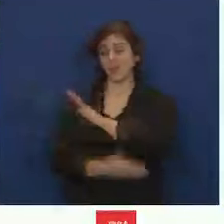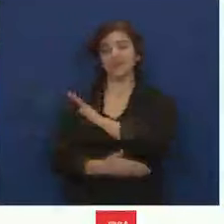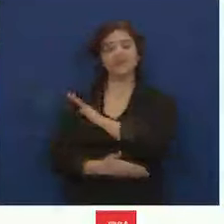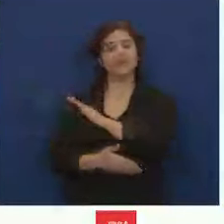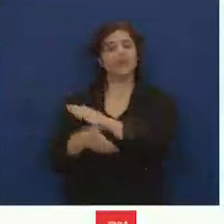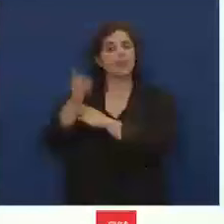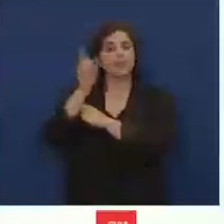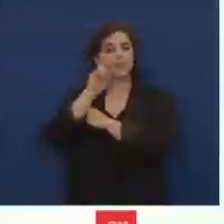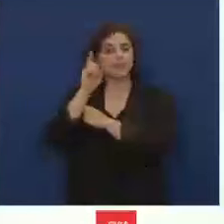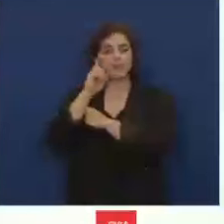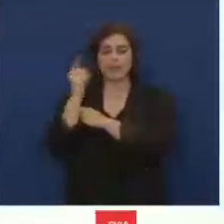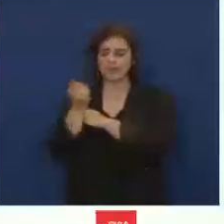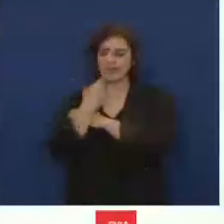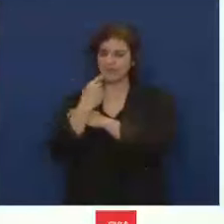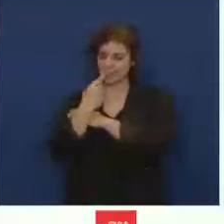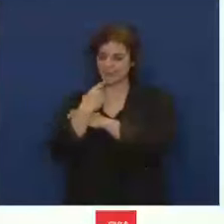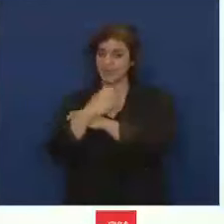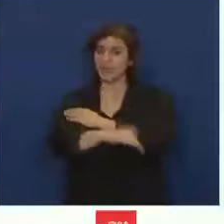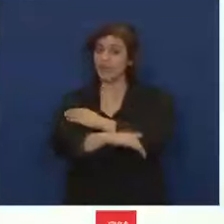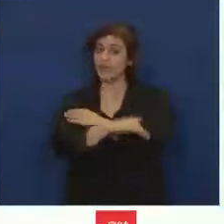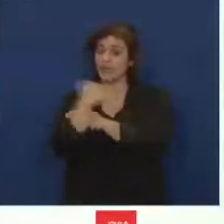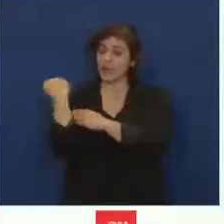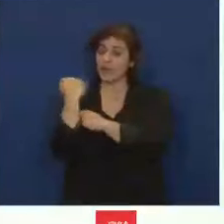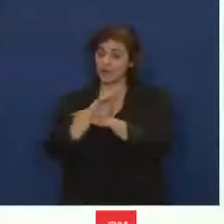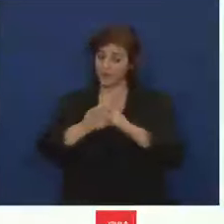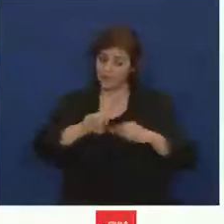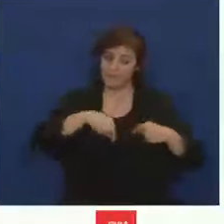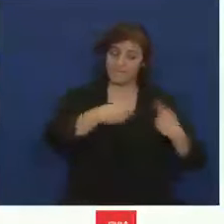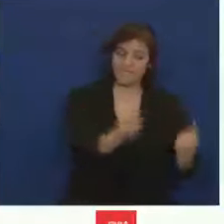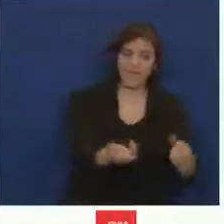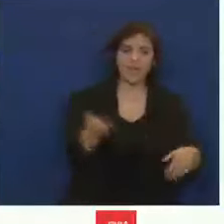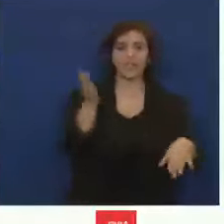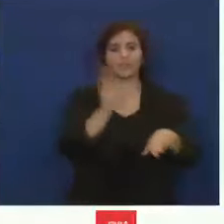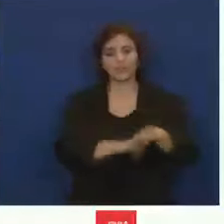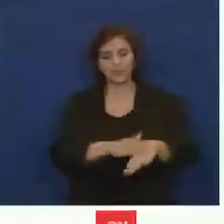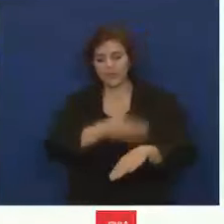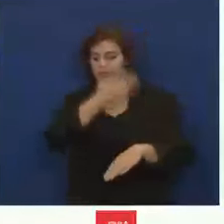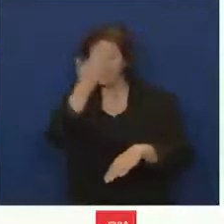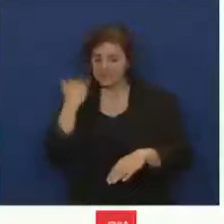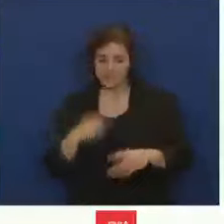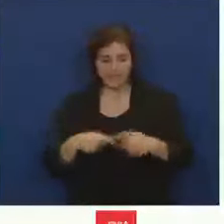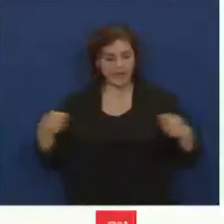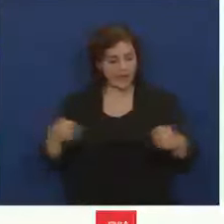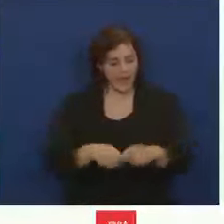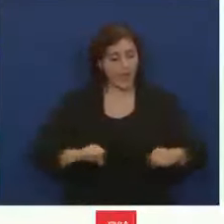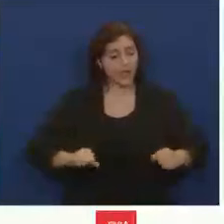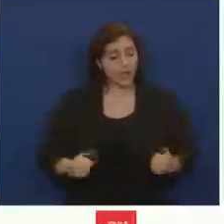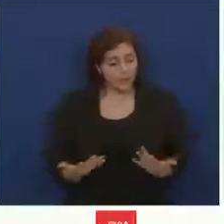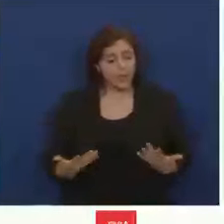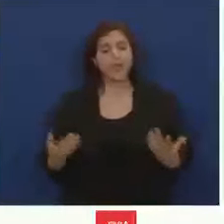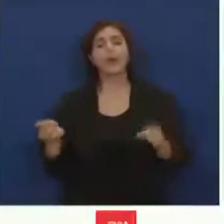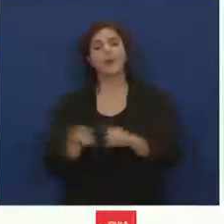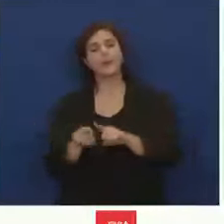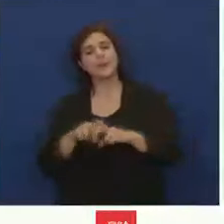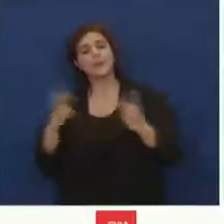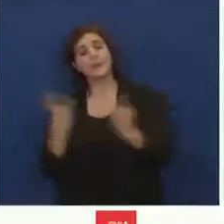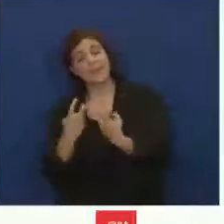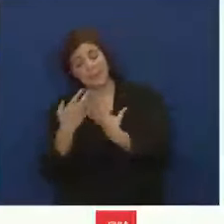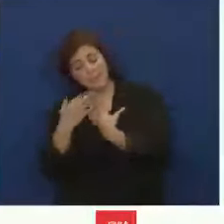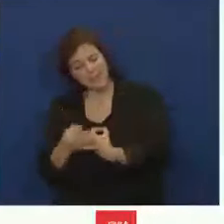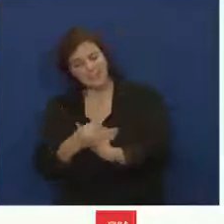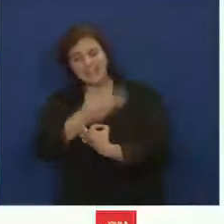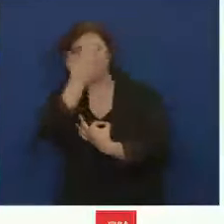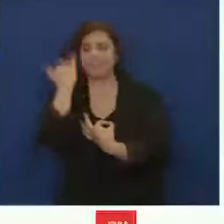s'engage à intervenir à forfait sans maîtriser ni la durée ni le coût réel des travaux. Outre le